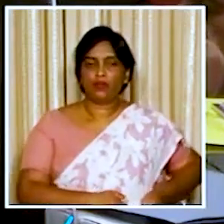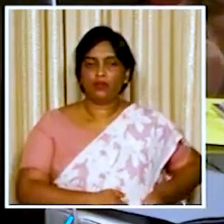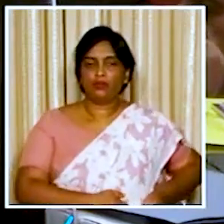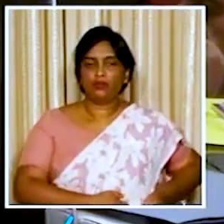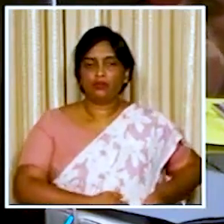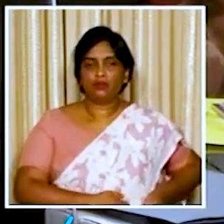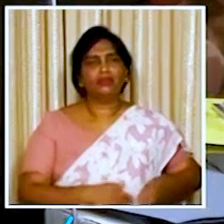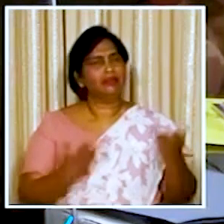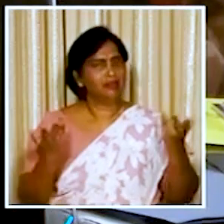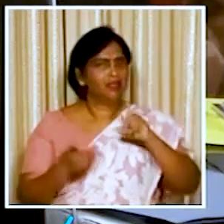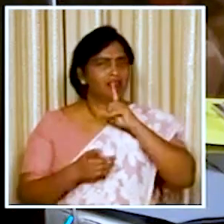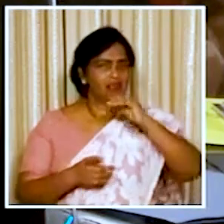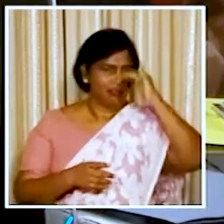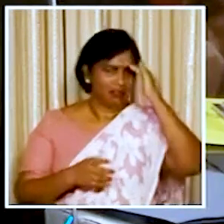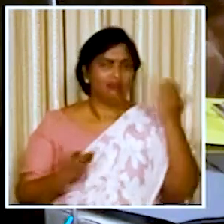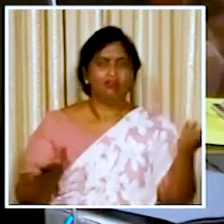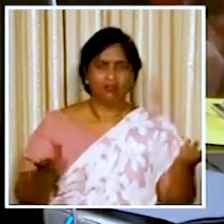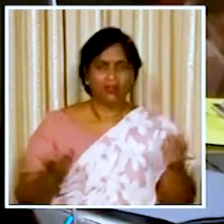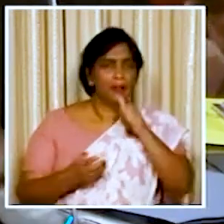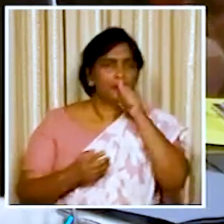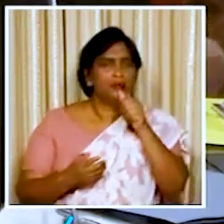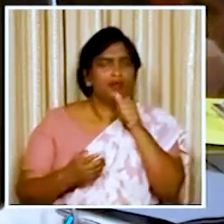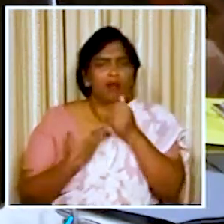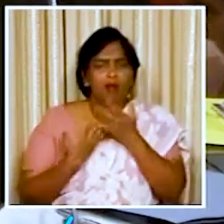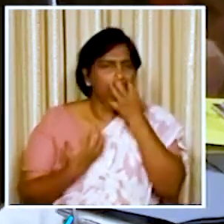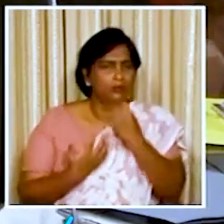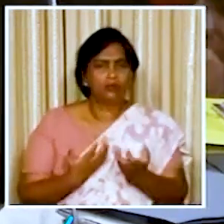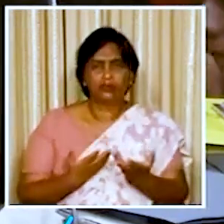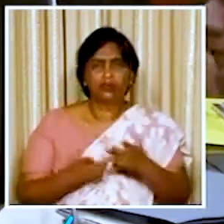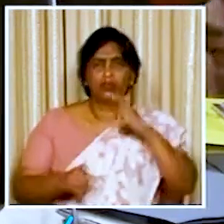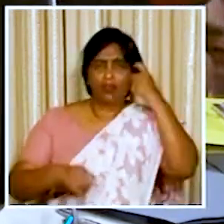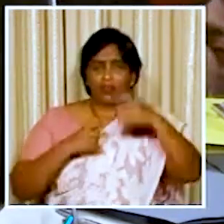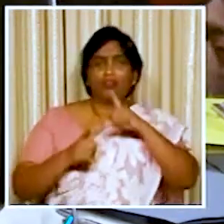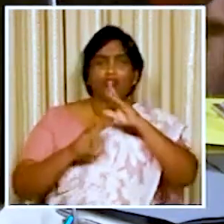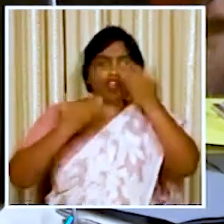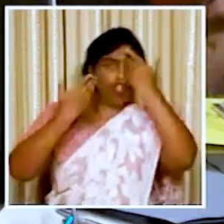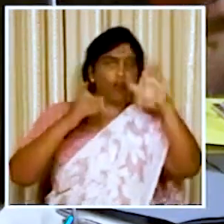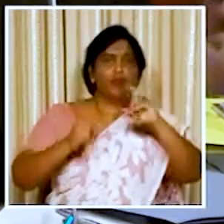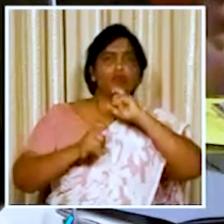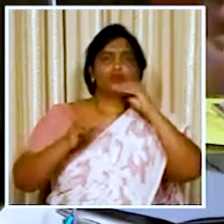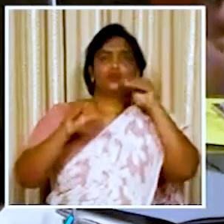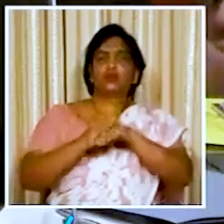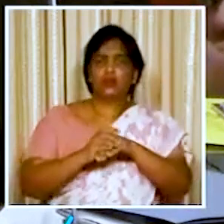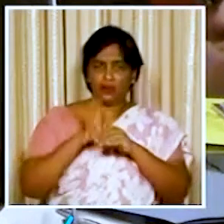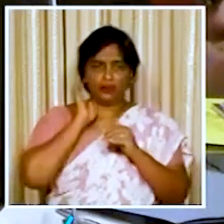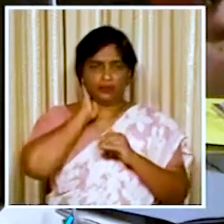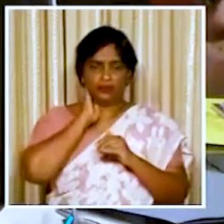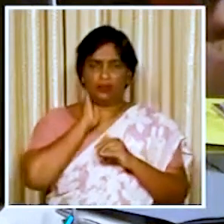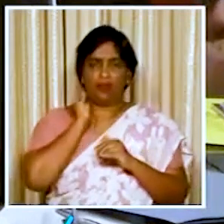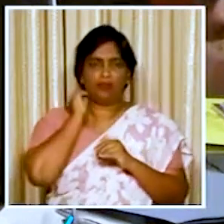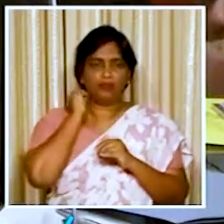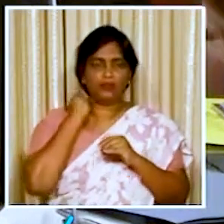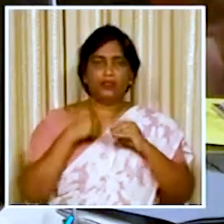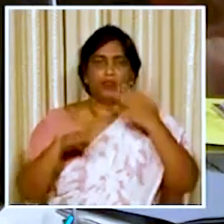මොකක්ද කතා රැගෙන තුමා මේ රහස්‍ය භාවය කියන්නේ ඔය කියන සාක්ෂි දුන්නේ විවෘත අධිකරණේ. ඉට ඕපන් කෝට්.